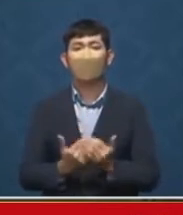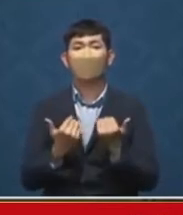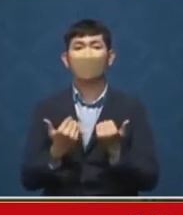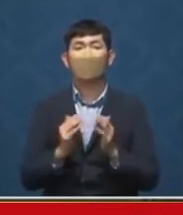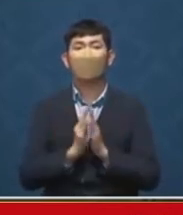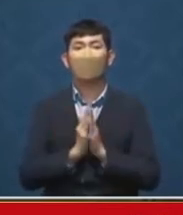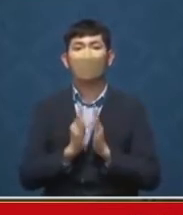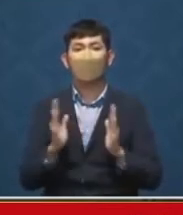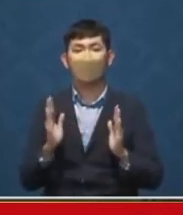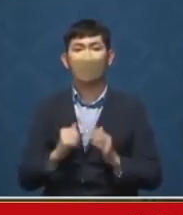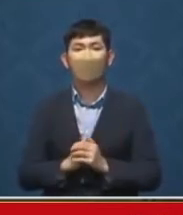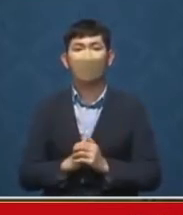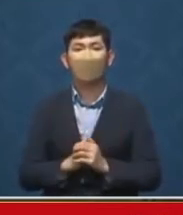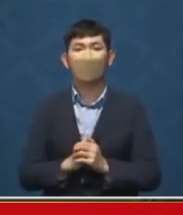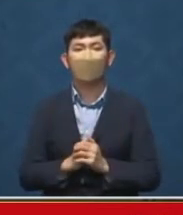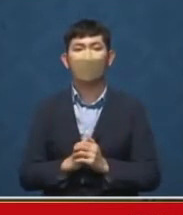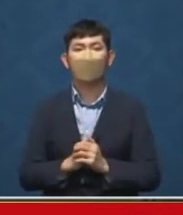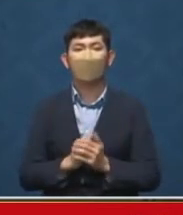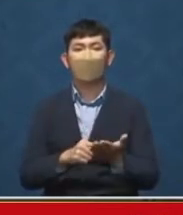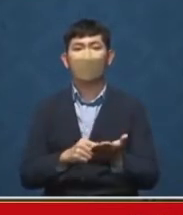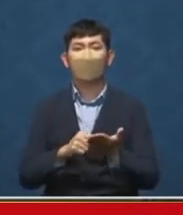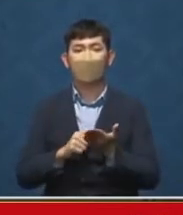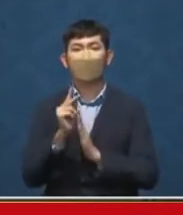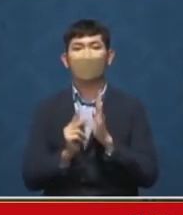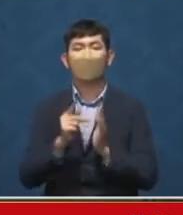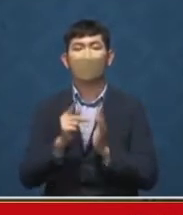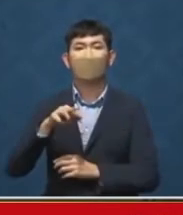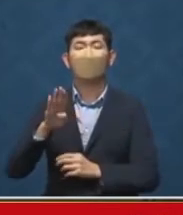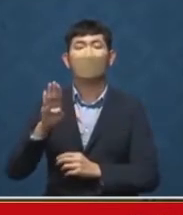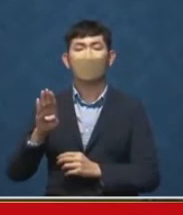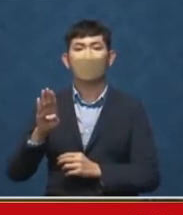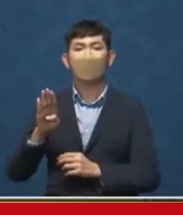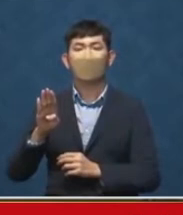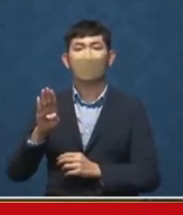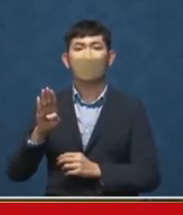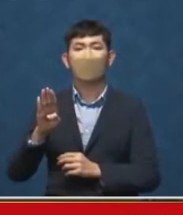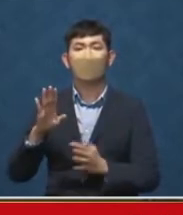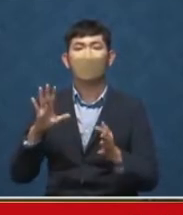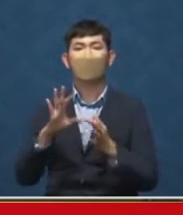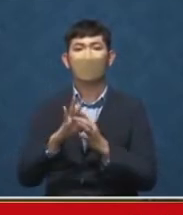ก็ขอบพระคุณท่านผู้เสนอร่างพระราชบัญญัติ